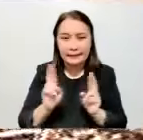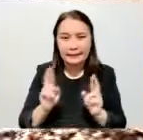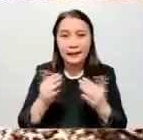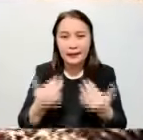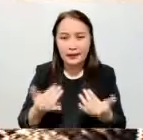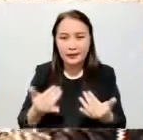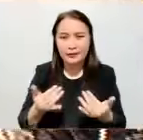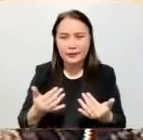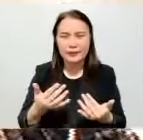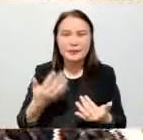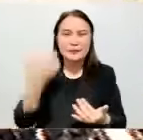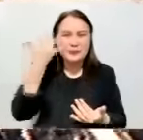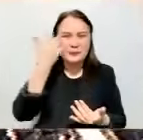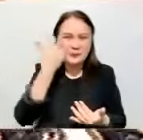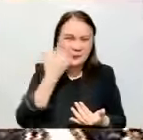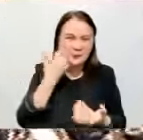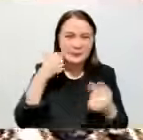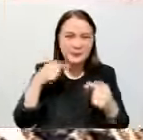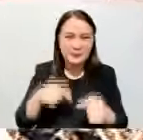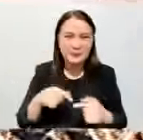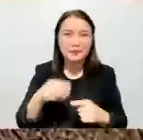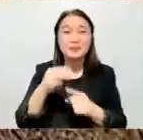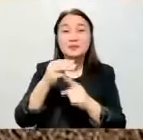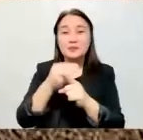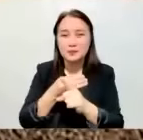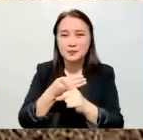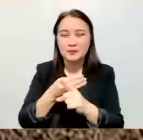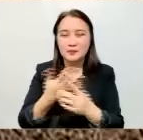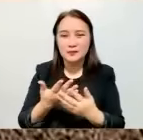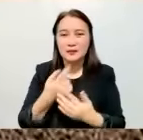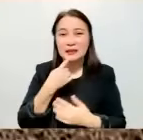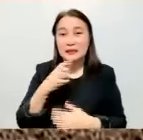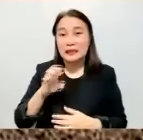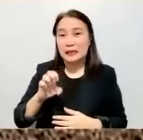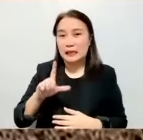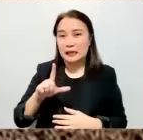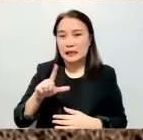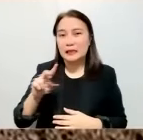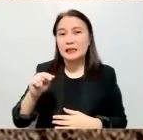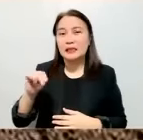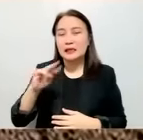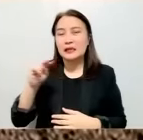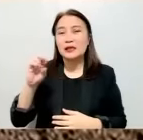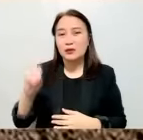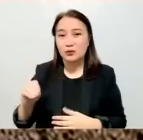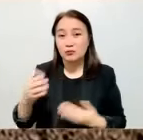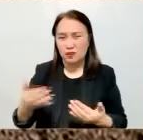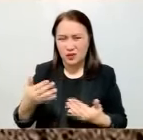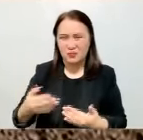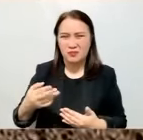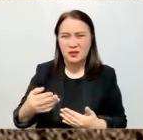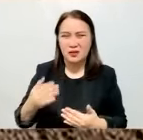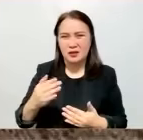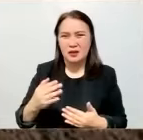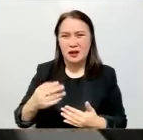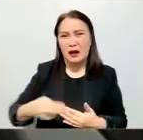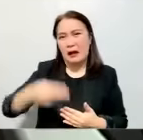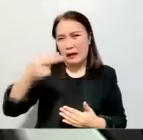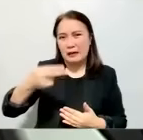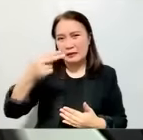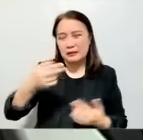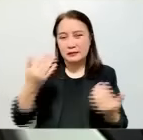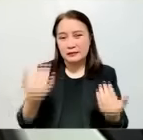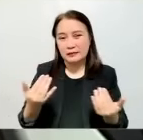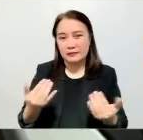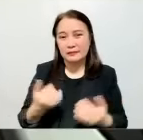pagpasok ng tag-init sa Marso. Lalo't sasabihin ito ng El Nino na posibleng nasa peak na ngayon. So makakadagdag siya ganun sa